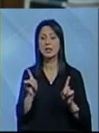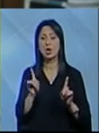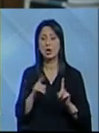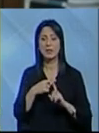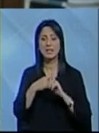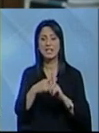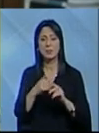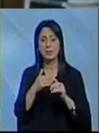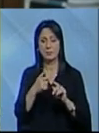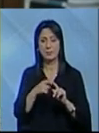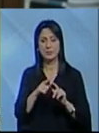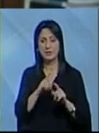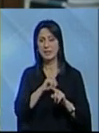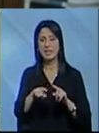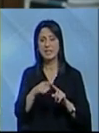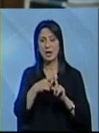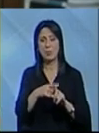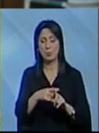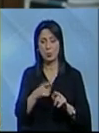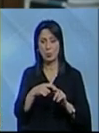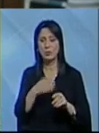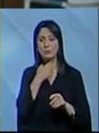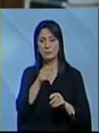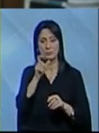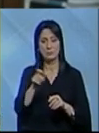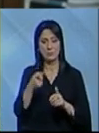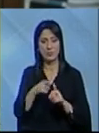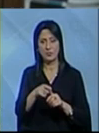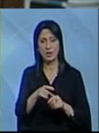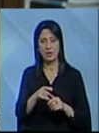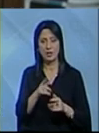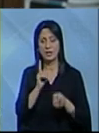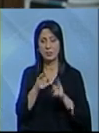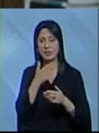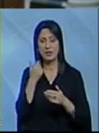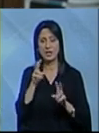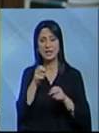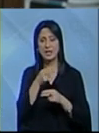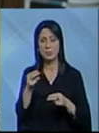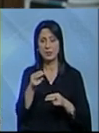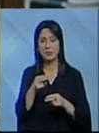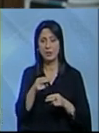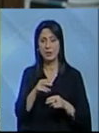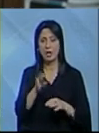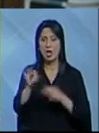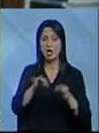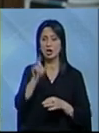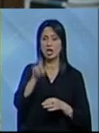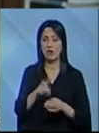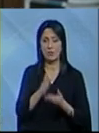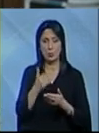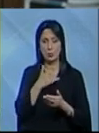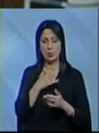სასწრაფო გადაუდებელი დახმარების სერვისში გვაქვს საკადრო დეფიციტი და ნამდვილად არ არის თემა, რომ ჭარბი კადრი სადმე გვაქვს